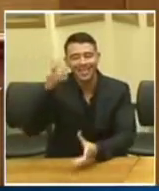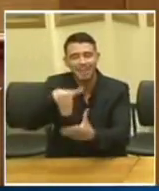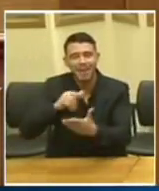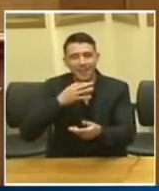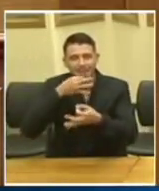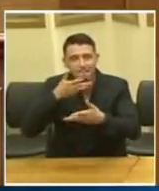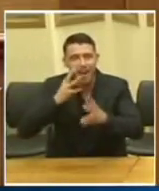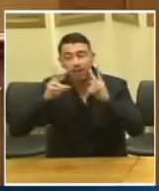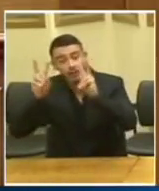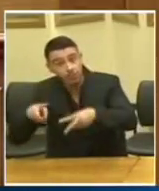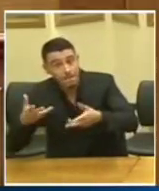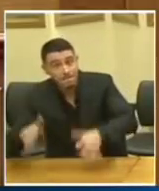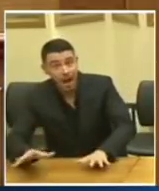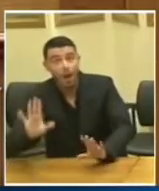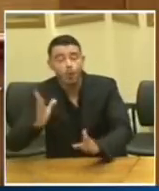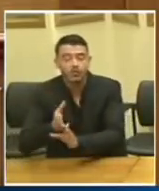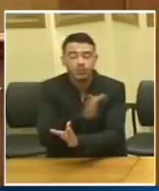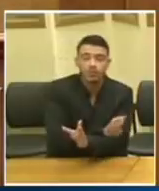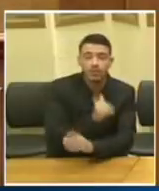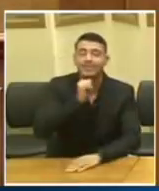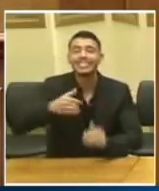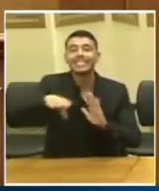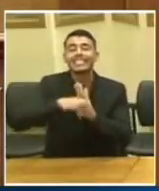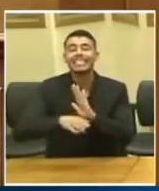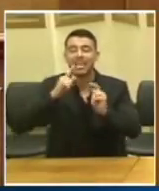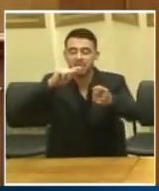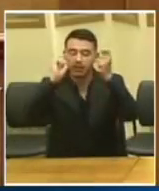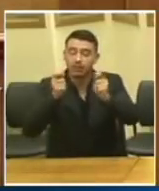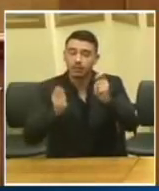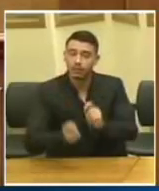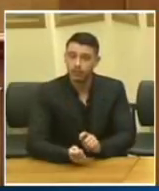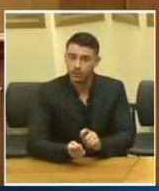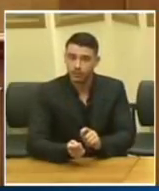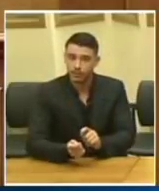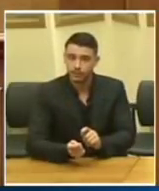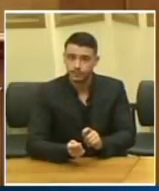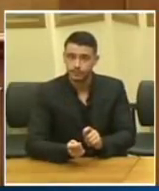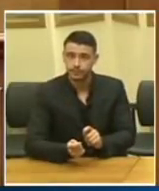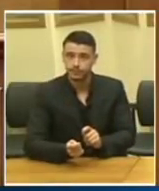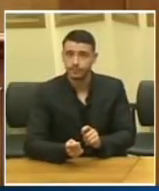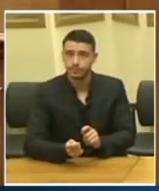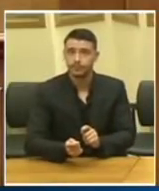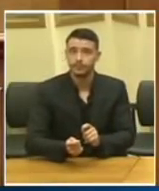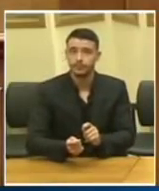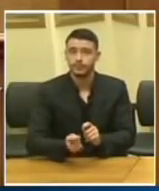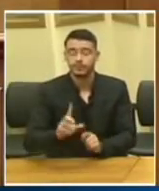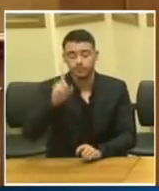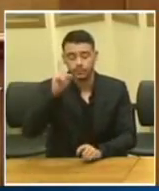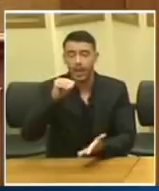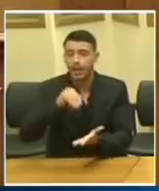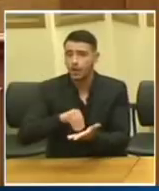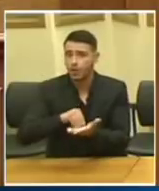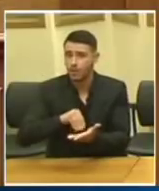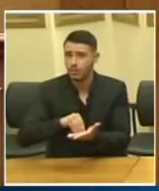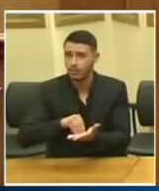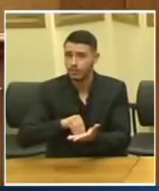Περιλαμβάνει λοιπόν ως προϋπόθεση τη συνταγματική αλλαγή της συνταγματικής ονομασίας, αλλά και τη συνταγματική αλλαγή